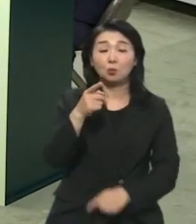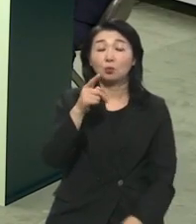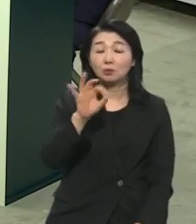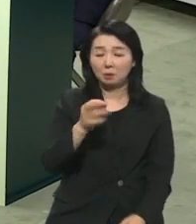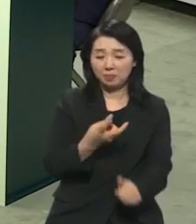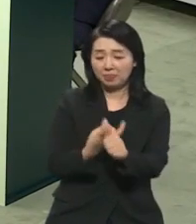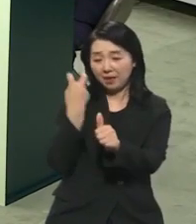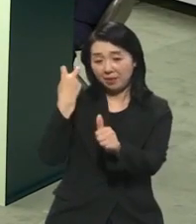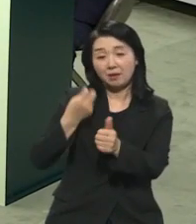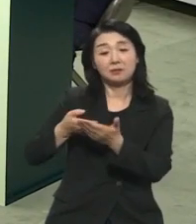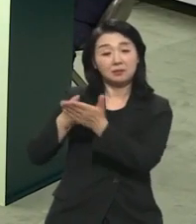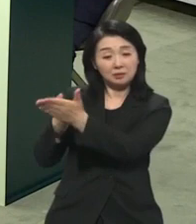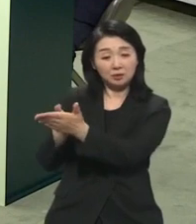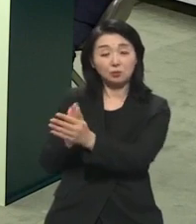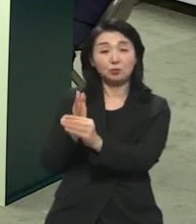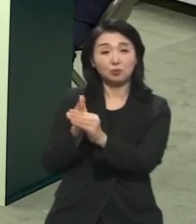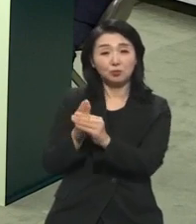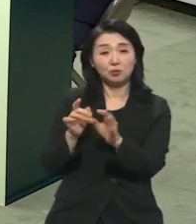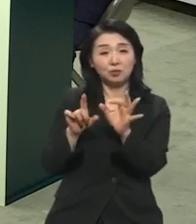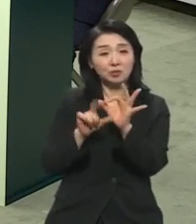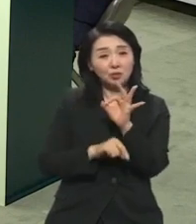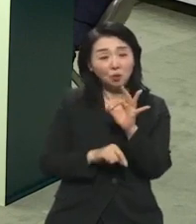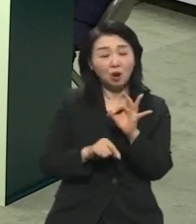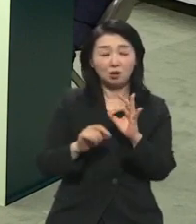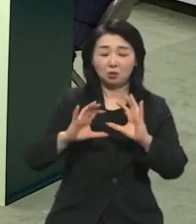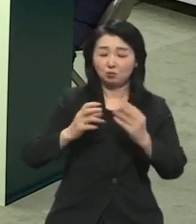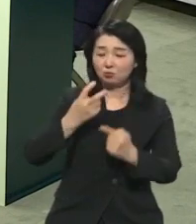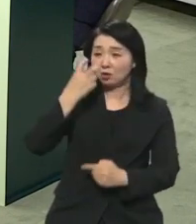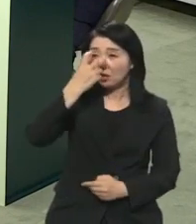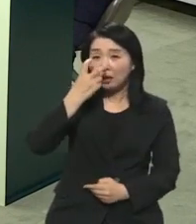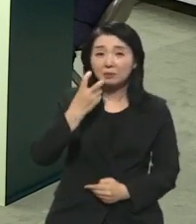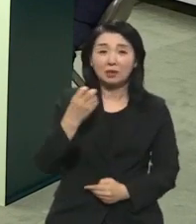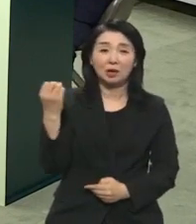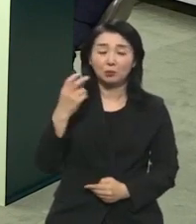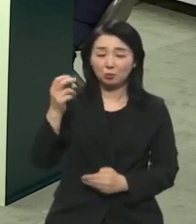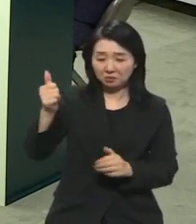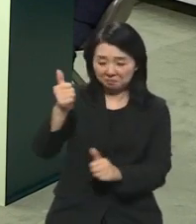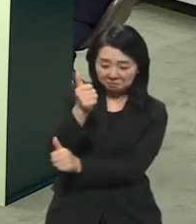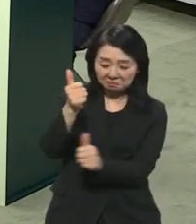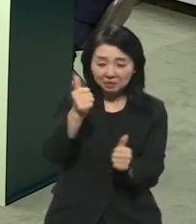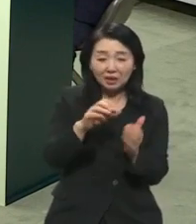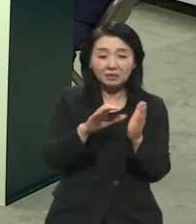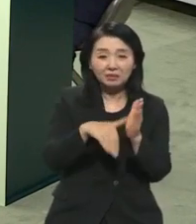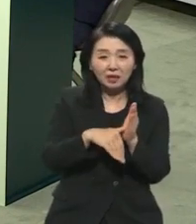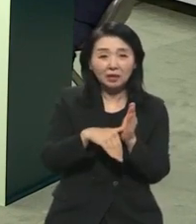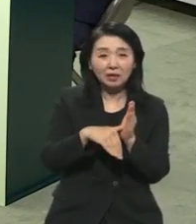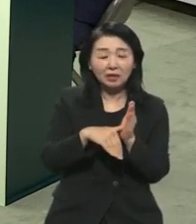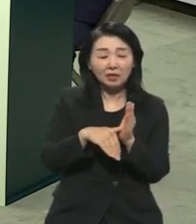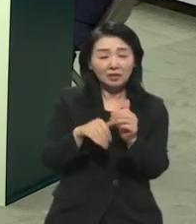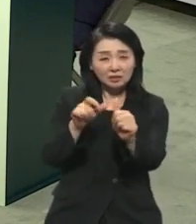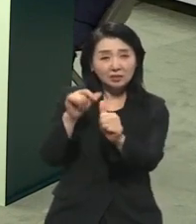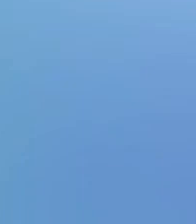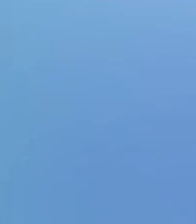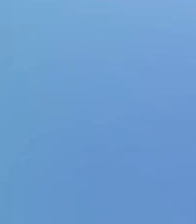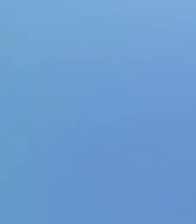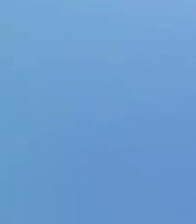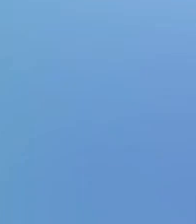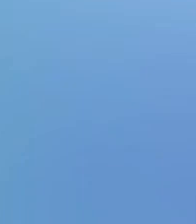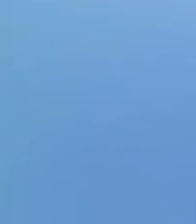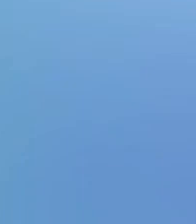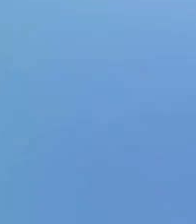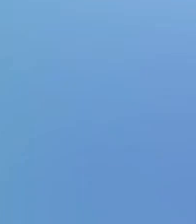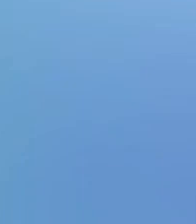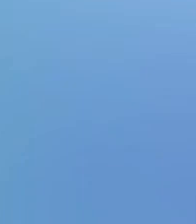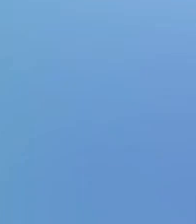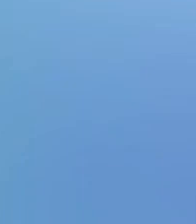제출한 상태인데 10월이 바쁘겠어요 10월에 국정감사도 있는데 지금 뭐 개각하면 장관들 인사청문회까지 해야 돼서 알겠습니다